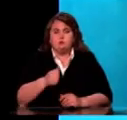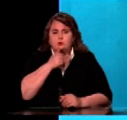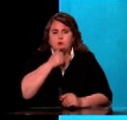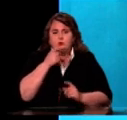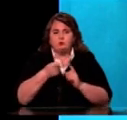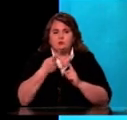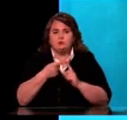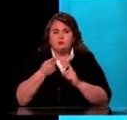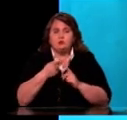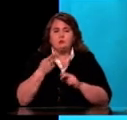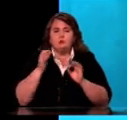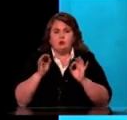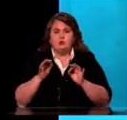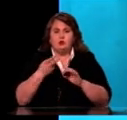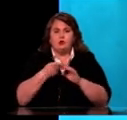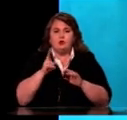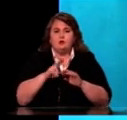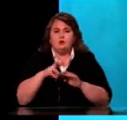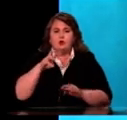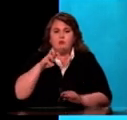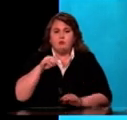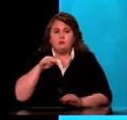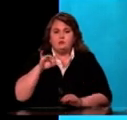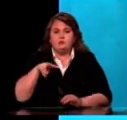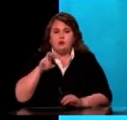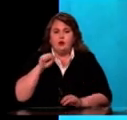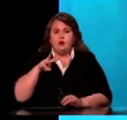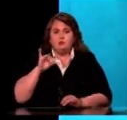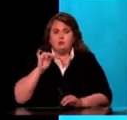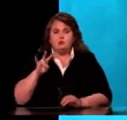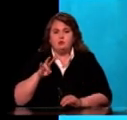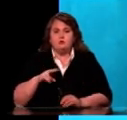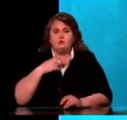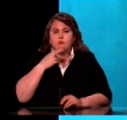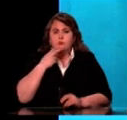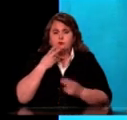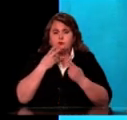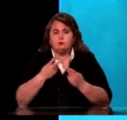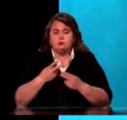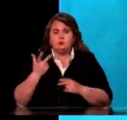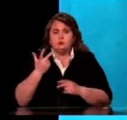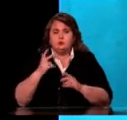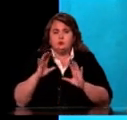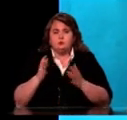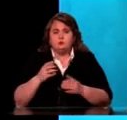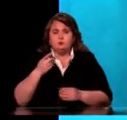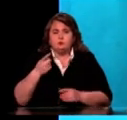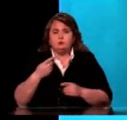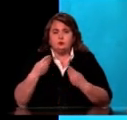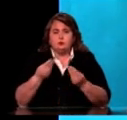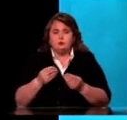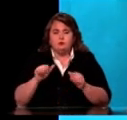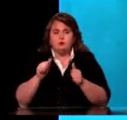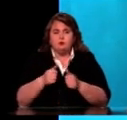попробуйте назвать. Правильно, это метиламин. Обратите внимание, в третьем случае у вас дается